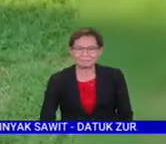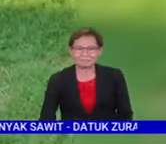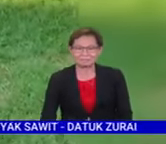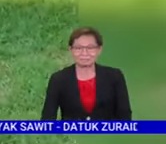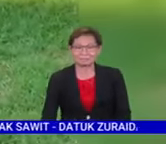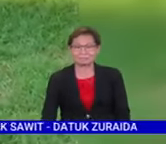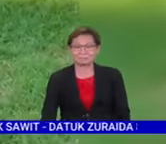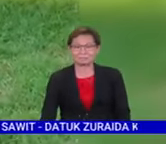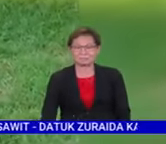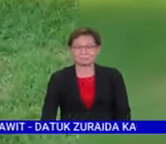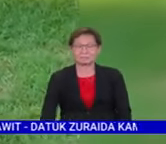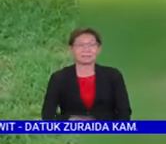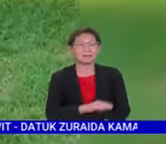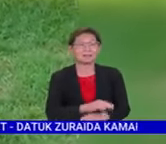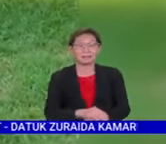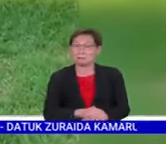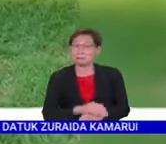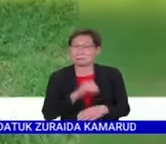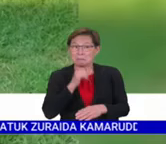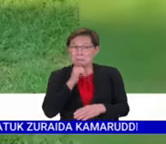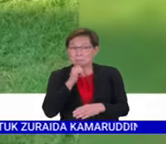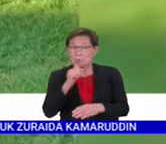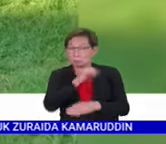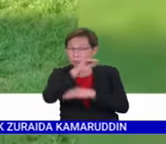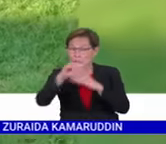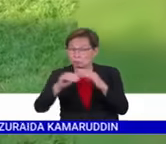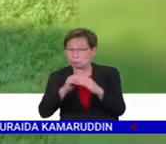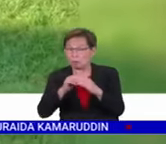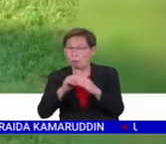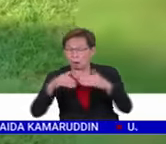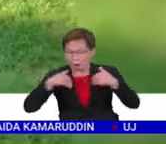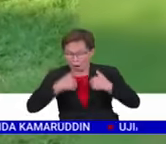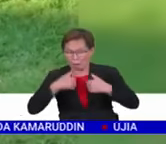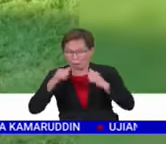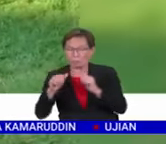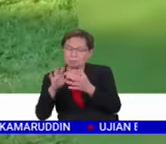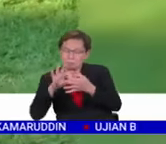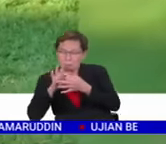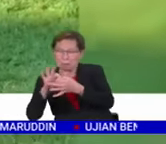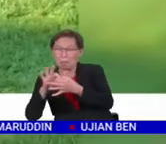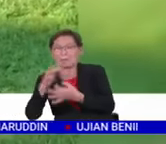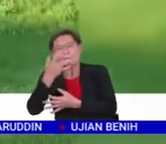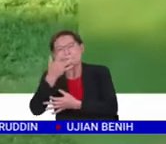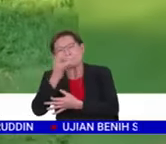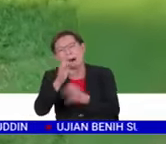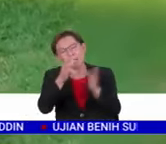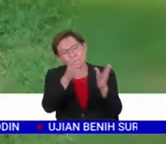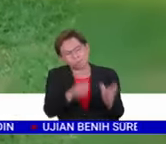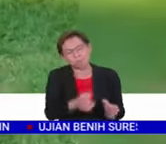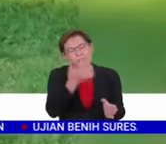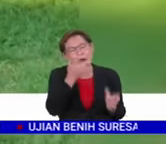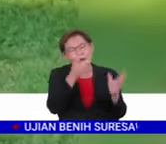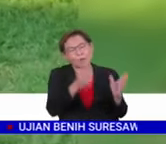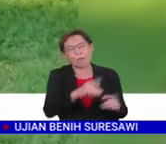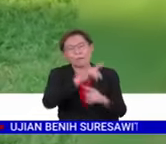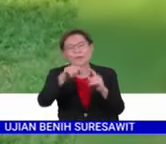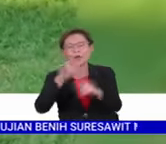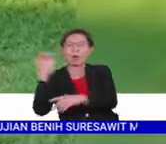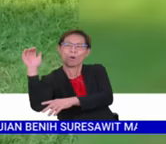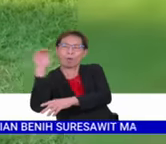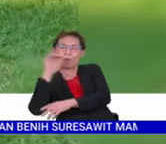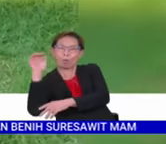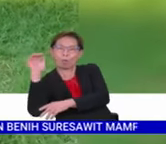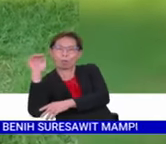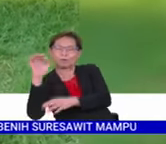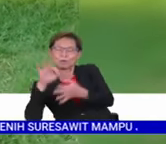Ya, tak semua haiwan mampu memberi kerjasama baik ketika mahu bersuah foto, tetapi tuah buat seseorang individu ini apabila seekor